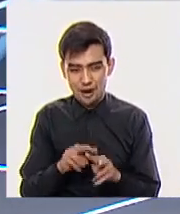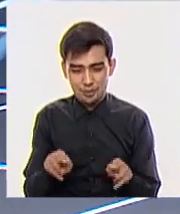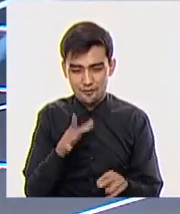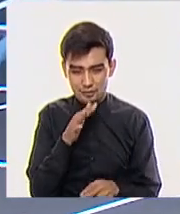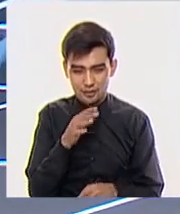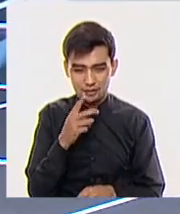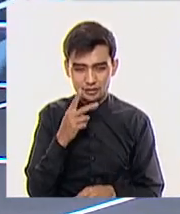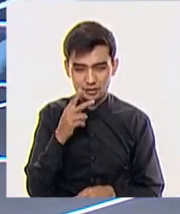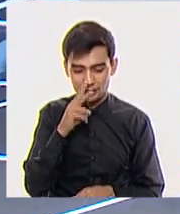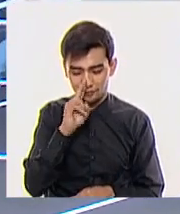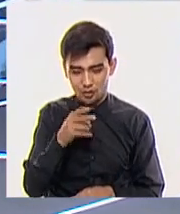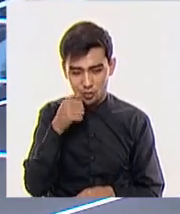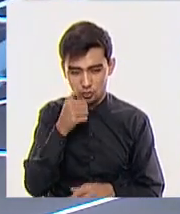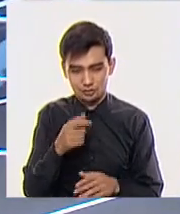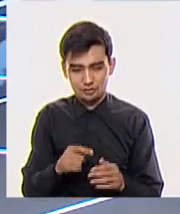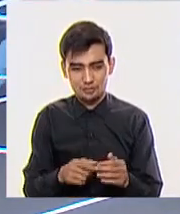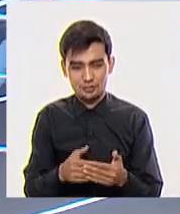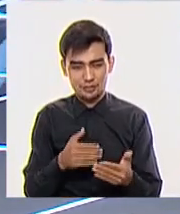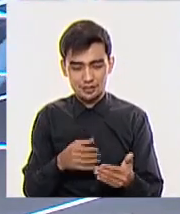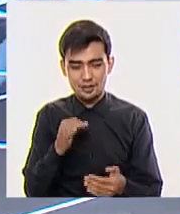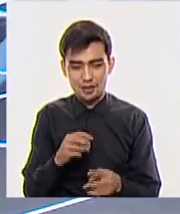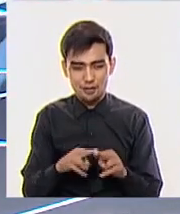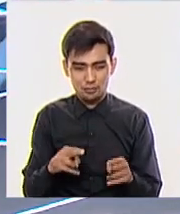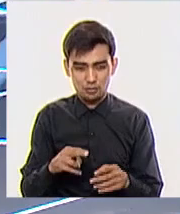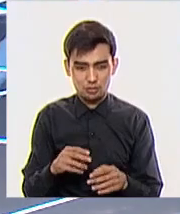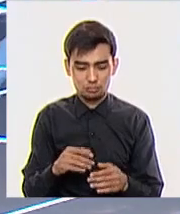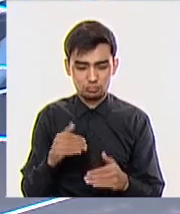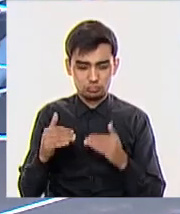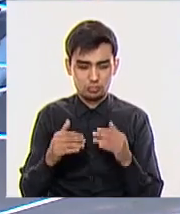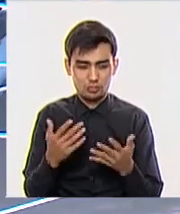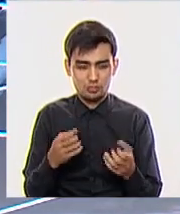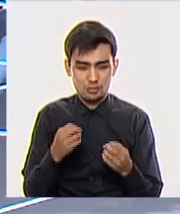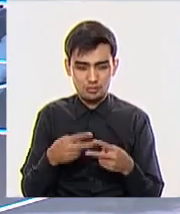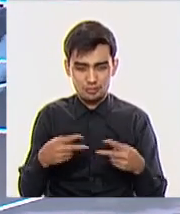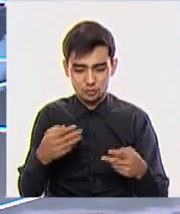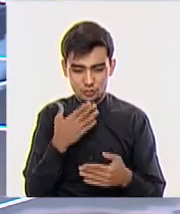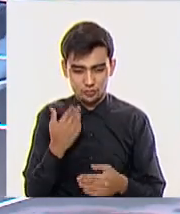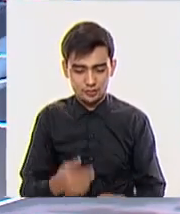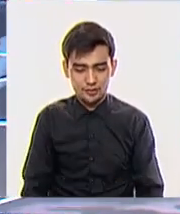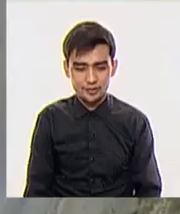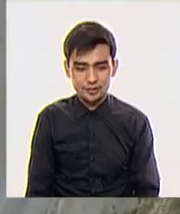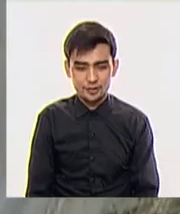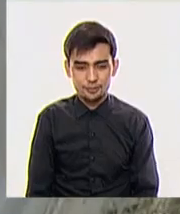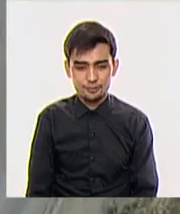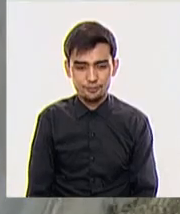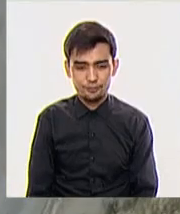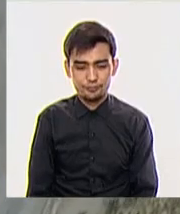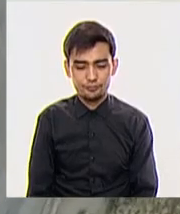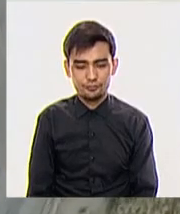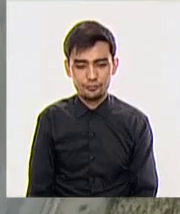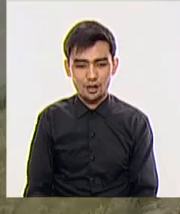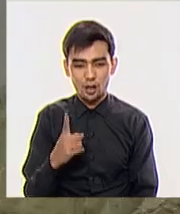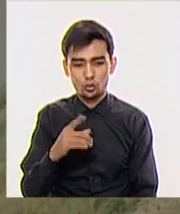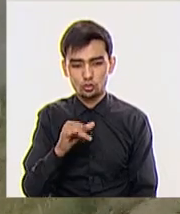одновременно, 2,5 года назад. Но почему такая колоссальная разница? Индира Кокимова разбиралась. На